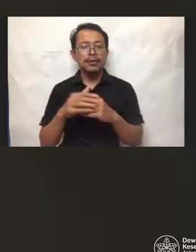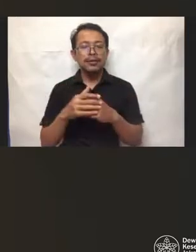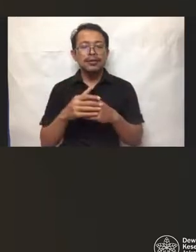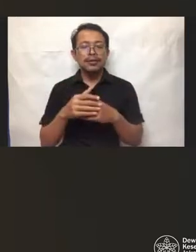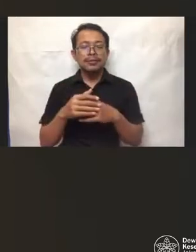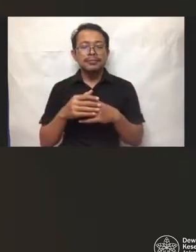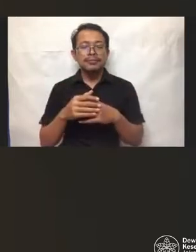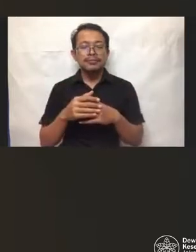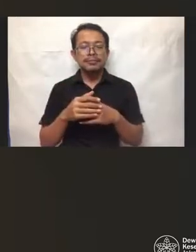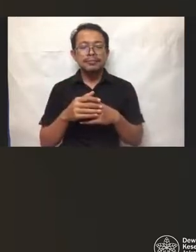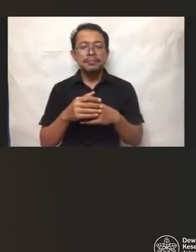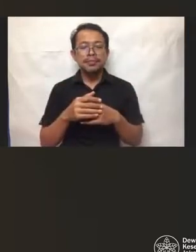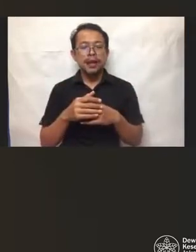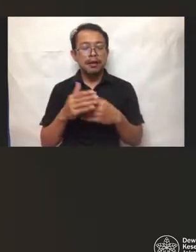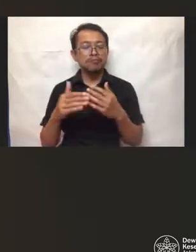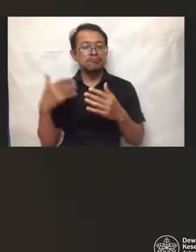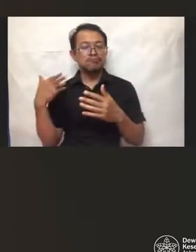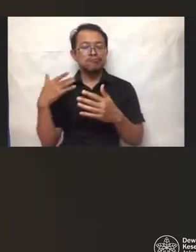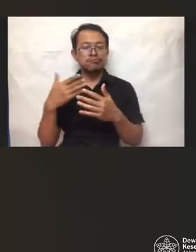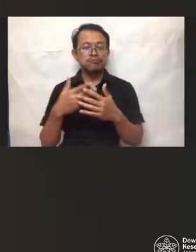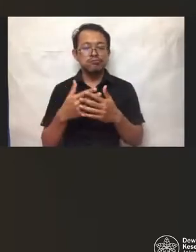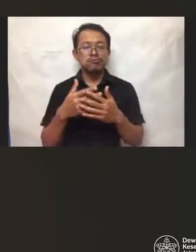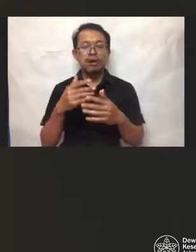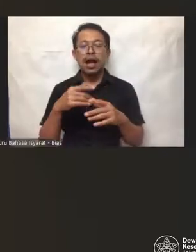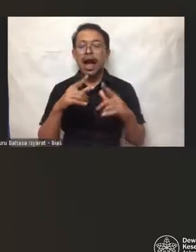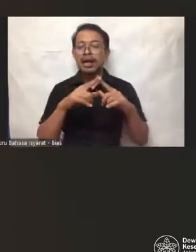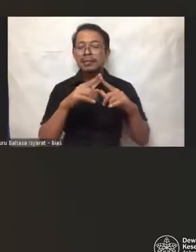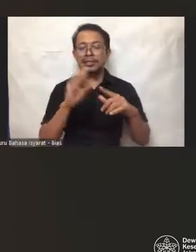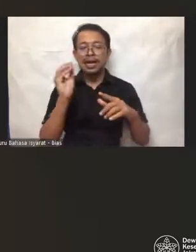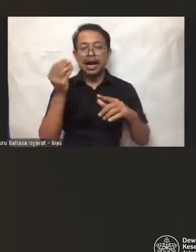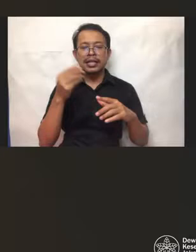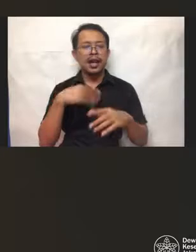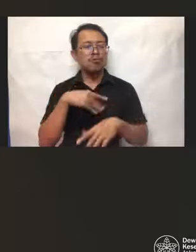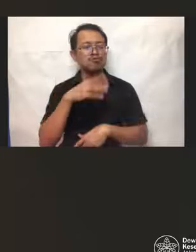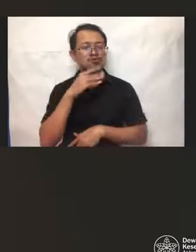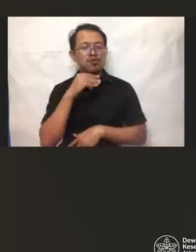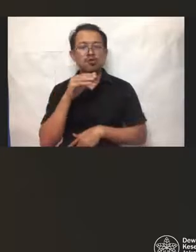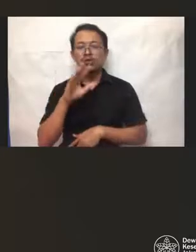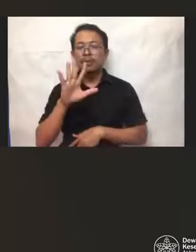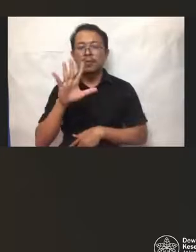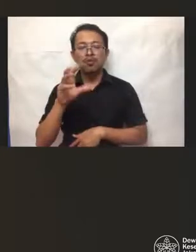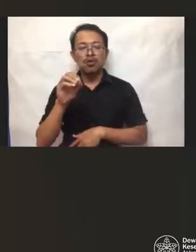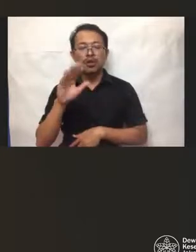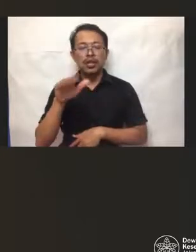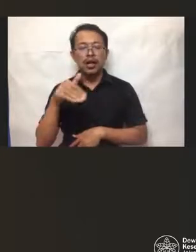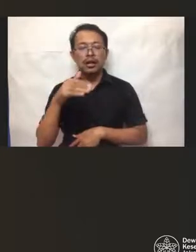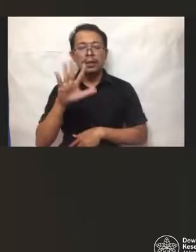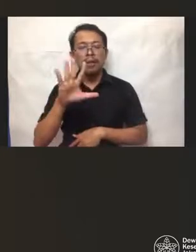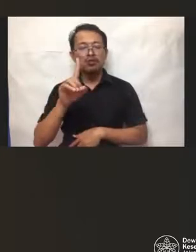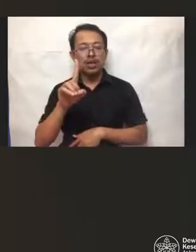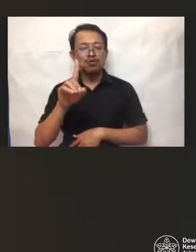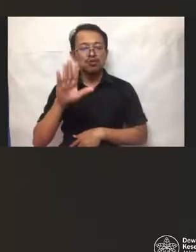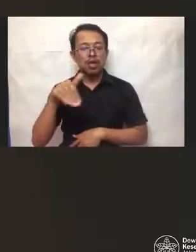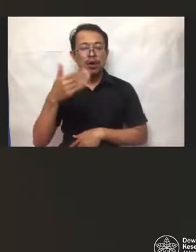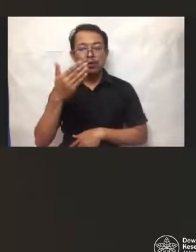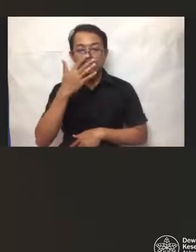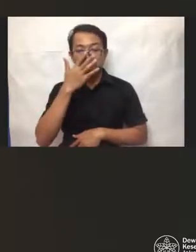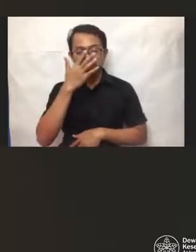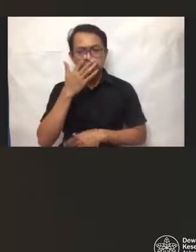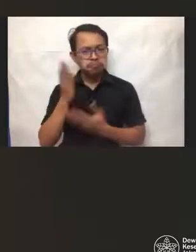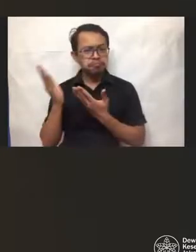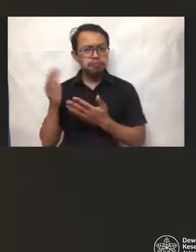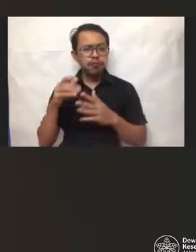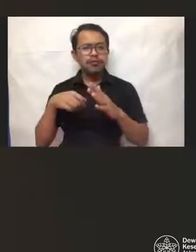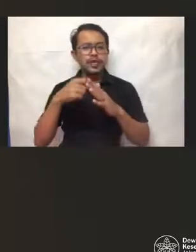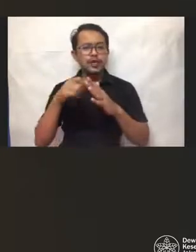wakilnya. Hingga hari ini Akademi Jakarta telah berusia 51 tahun. Mari kita saksikan sedikit